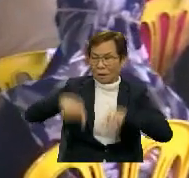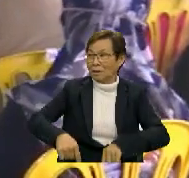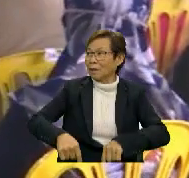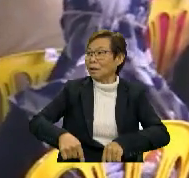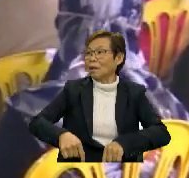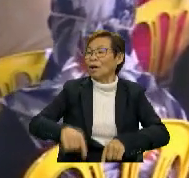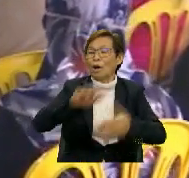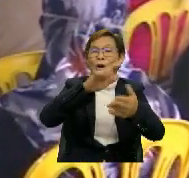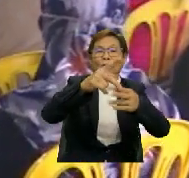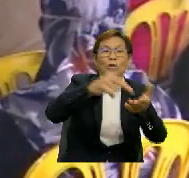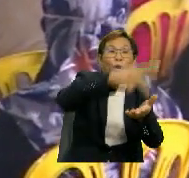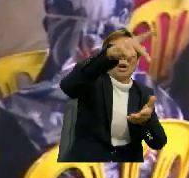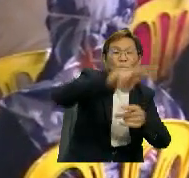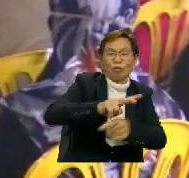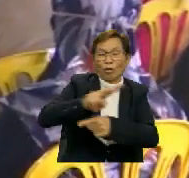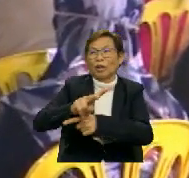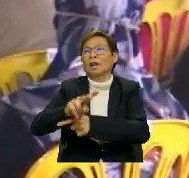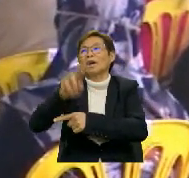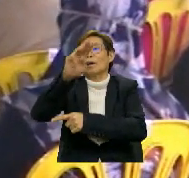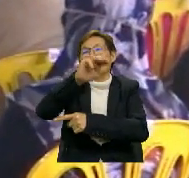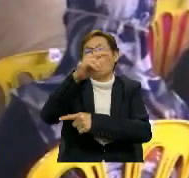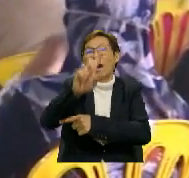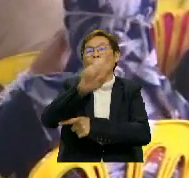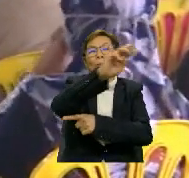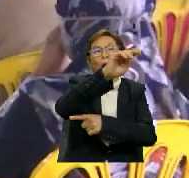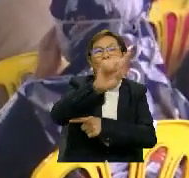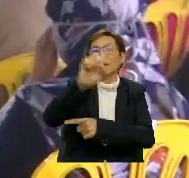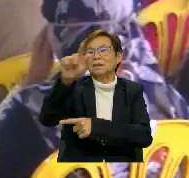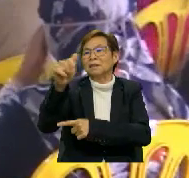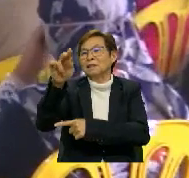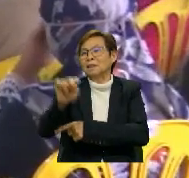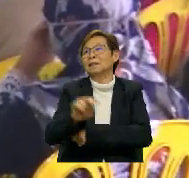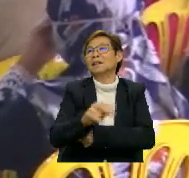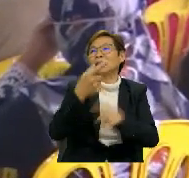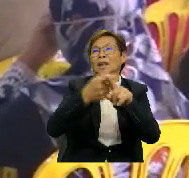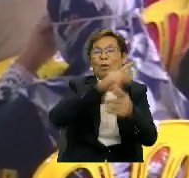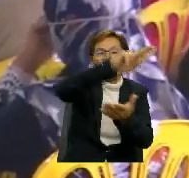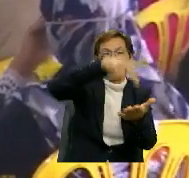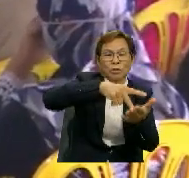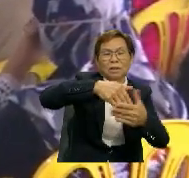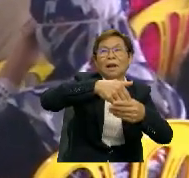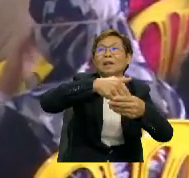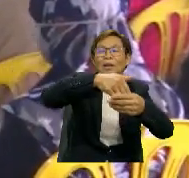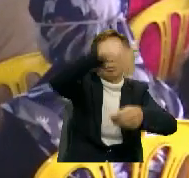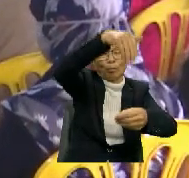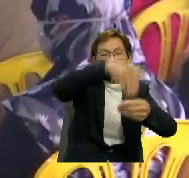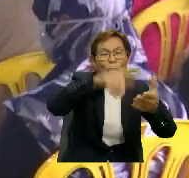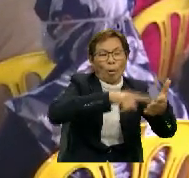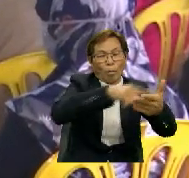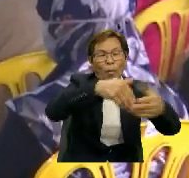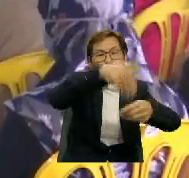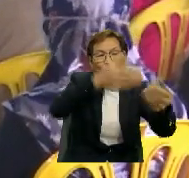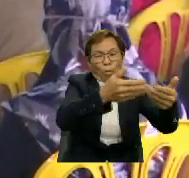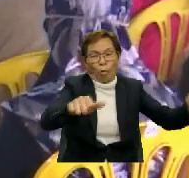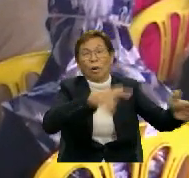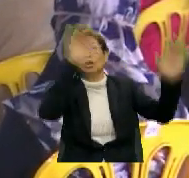Kolej Vokasional Datuk Seri Muhammad Zain yang merupakan salah satu daripada 41 pusat pengundian yang dibuka di parlimen ini.